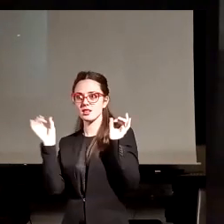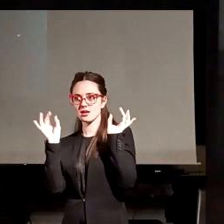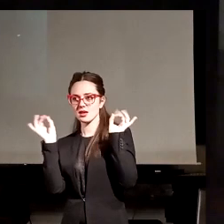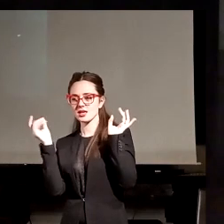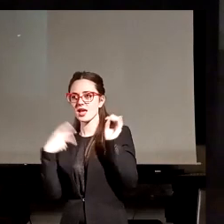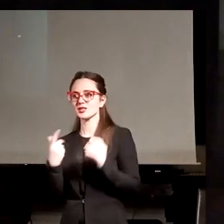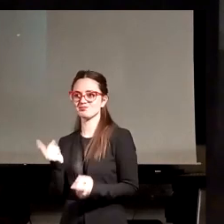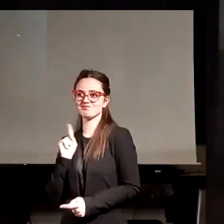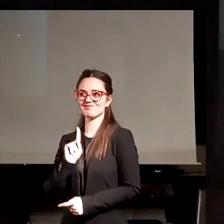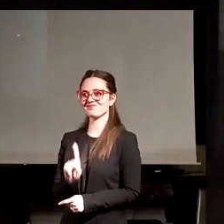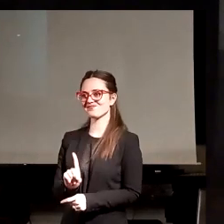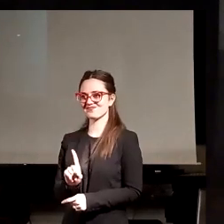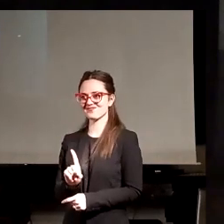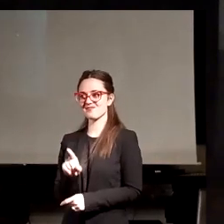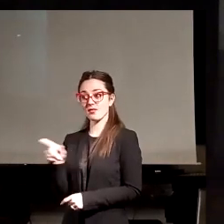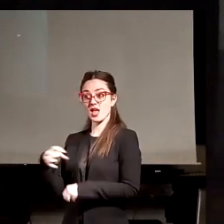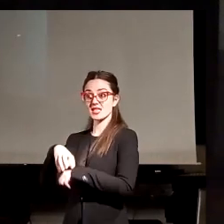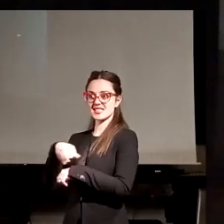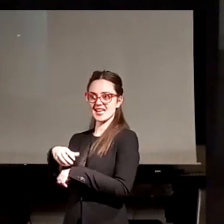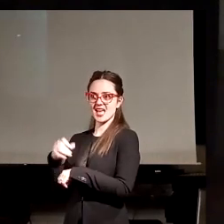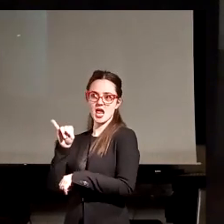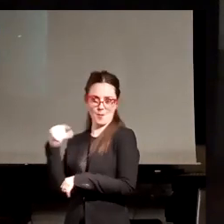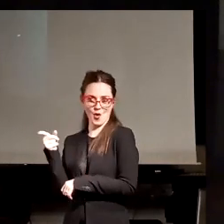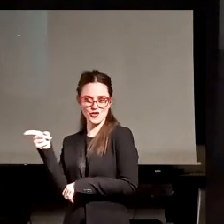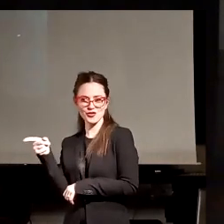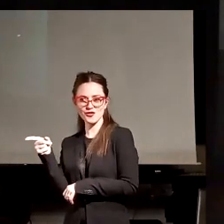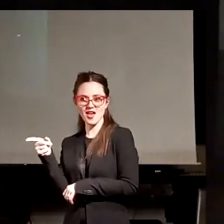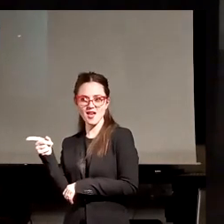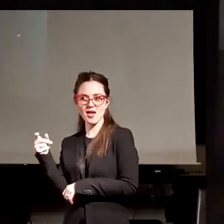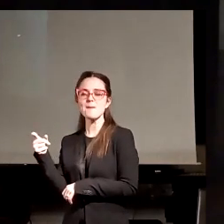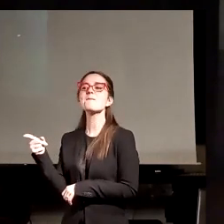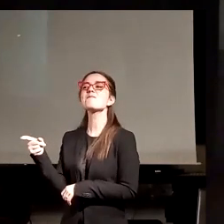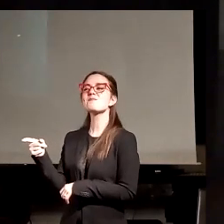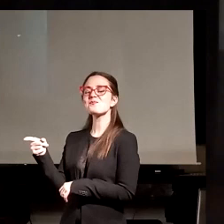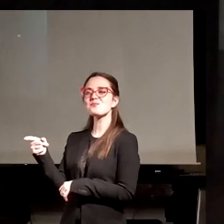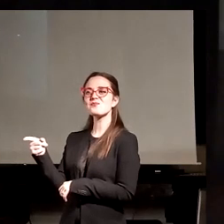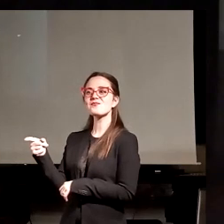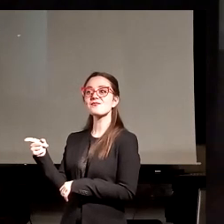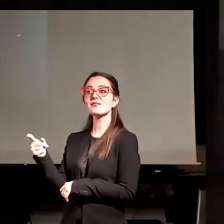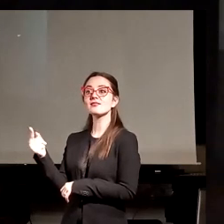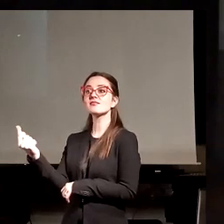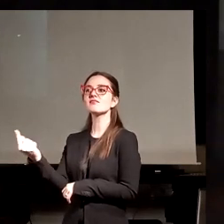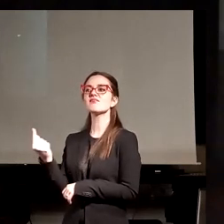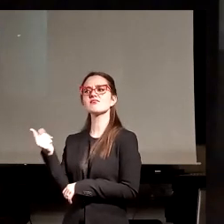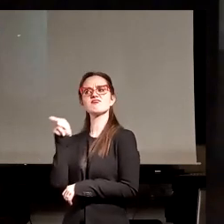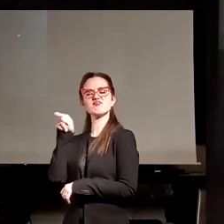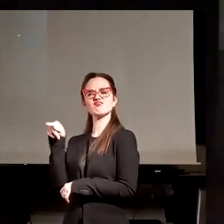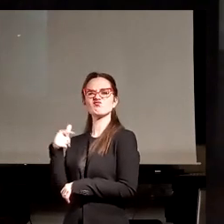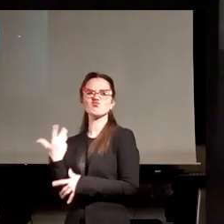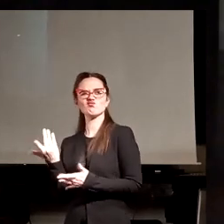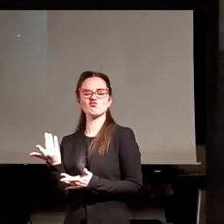è questa la sua segretaria che poi alla fine ha sposato ma cota ma in modo molto scocciato